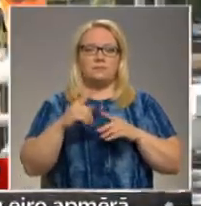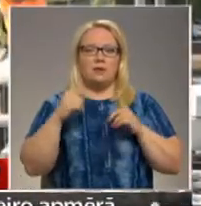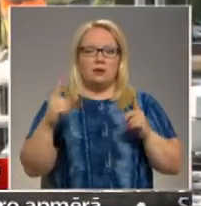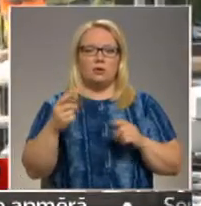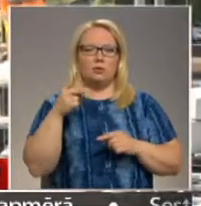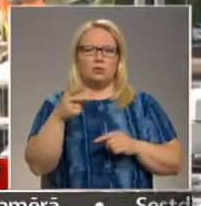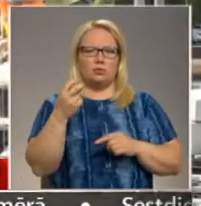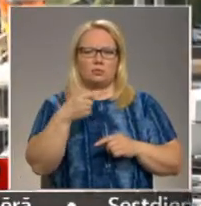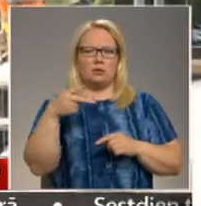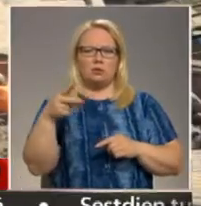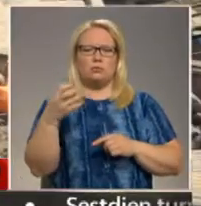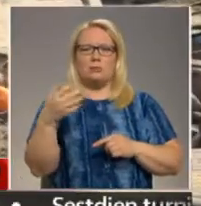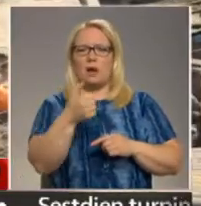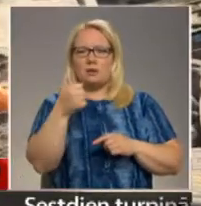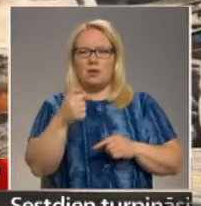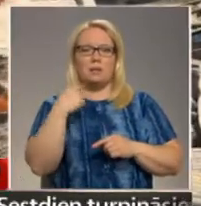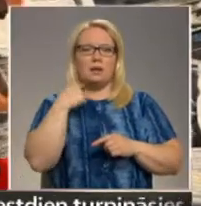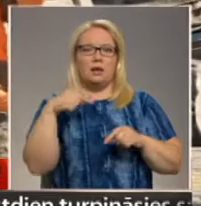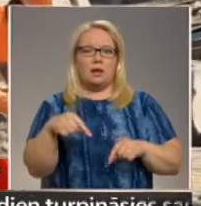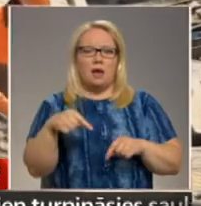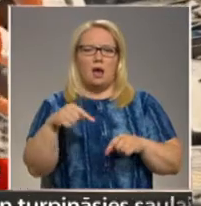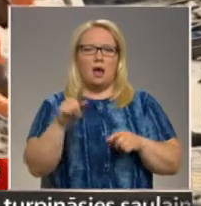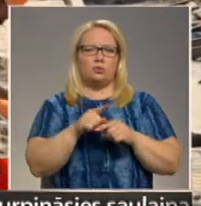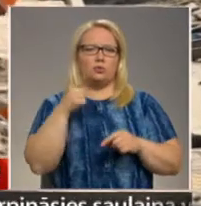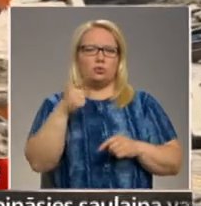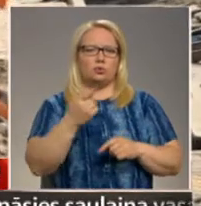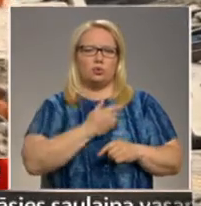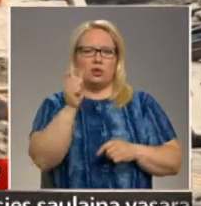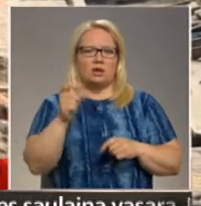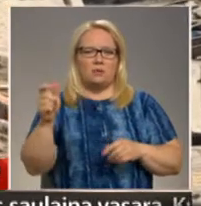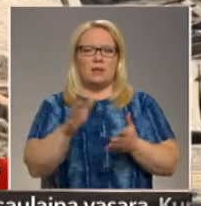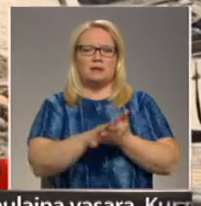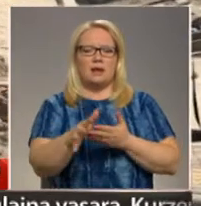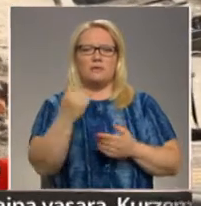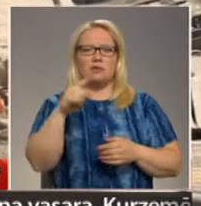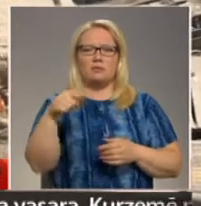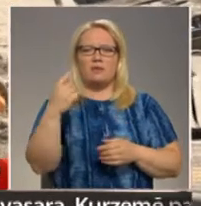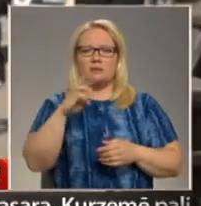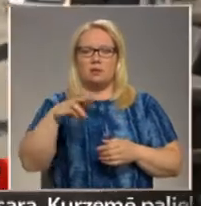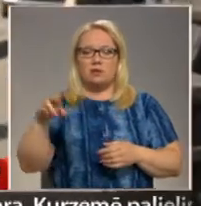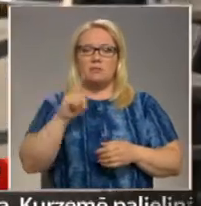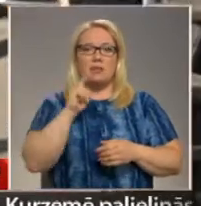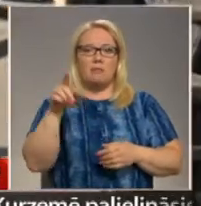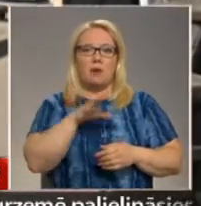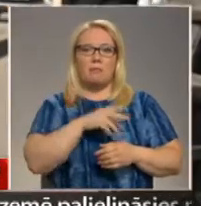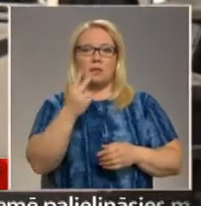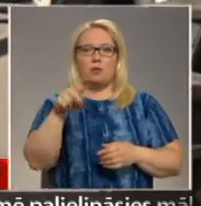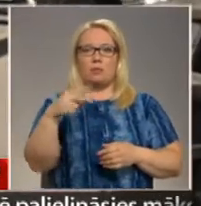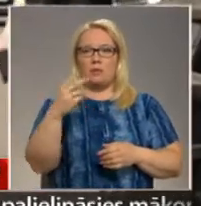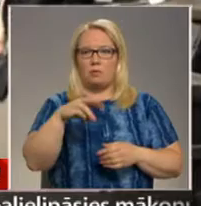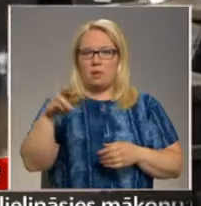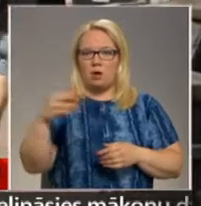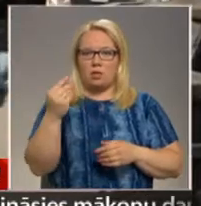2012. Līdz 2015. Gadam Rīgā katriem 1000 iedzīvotājiem apgūts 1,1 miljonus eiro, savukārt Liepājā tie bija 2,2